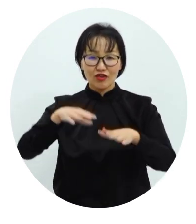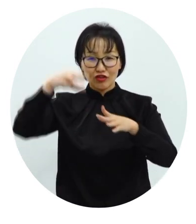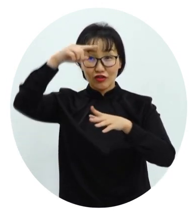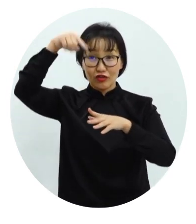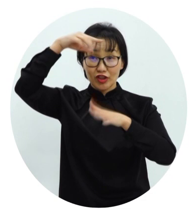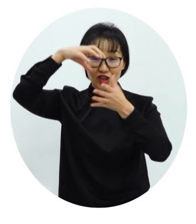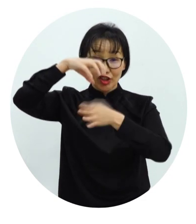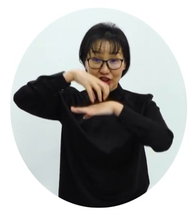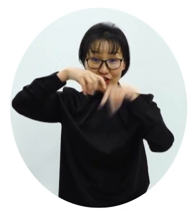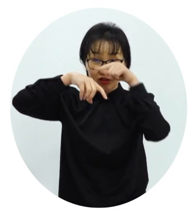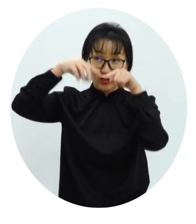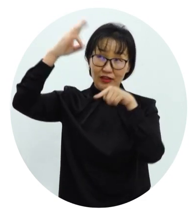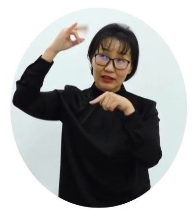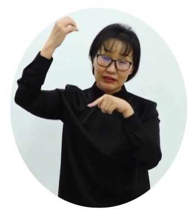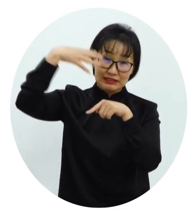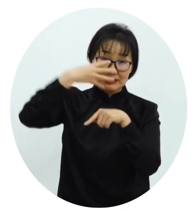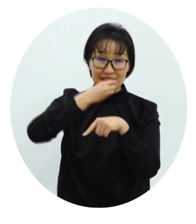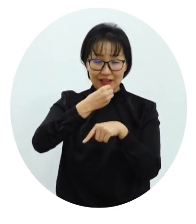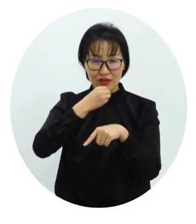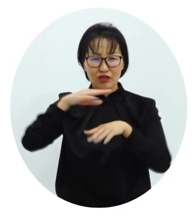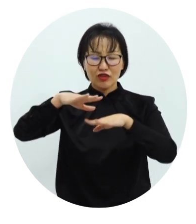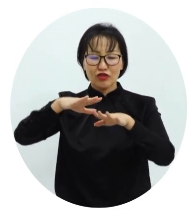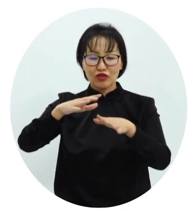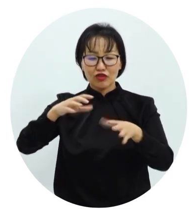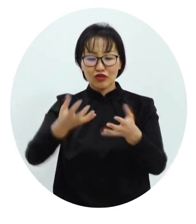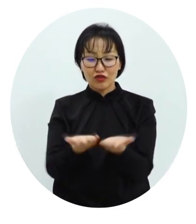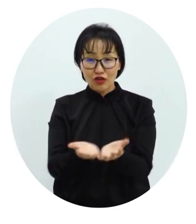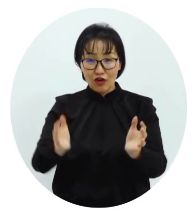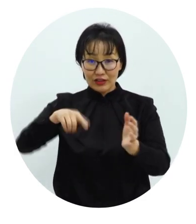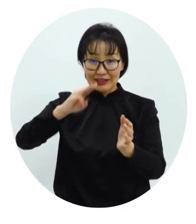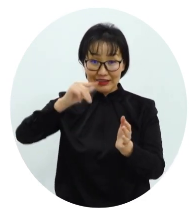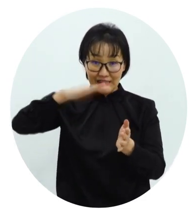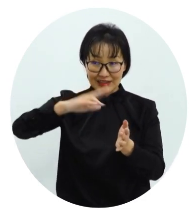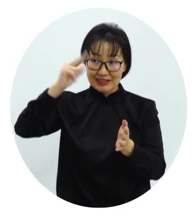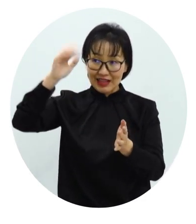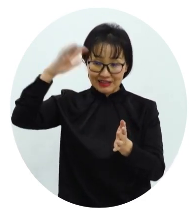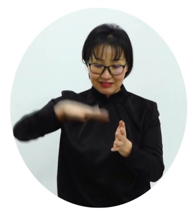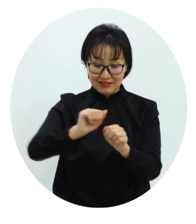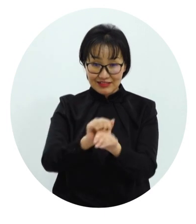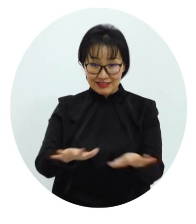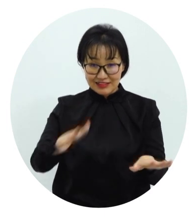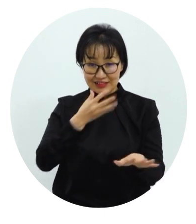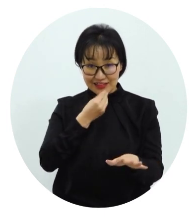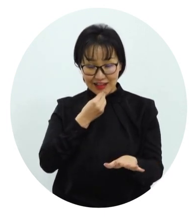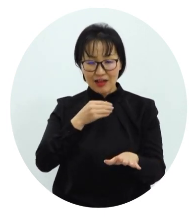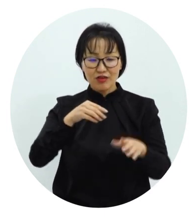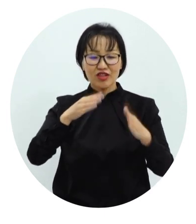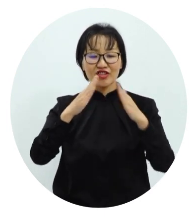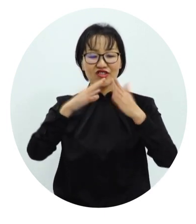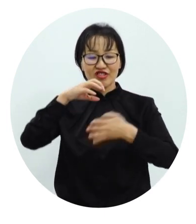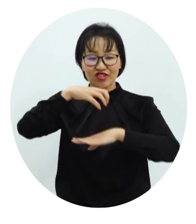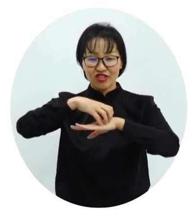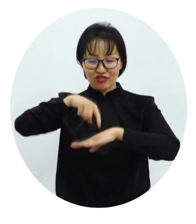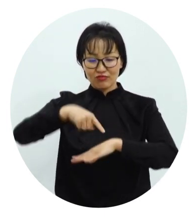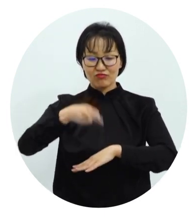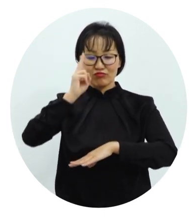цас будран орох сайхан. Тогооны таган дээр унаад хайлах сайхан. Гэрийн хойморт аав суухан сайхан. Гэрэлтэй